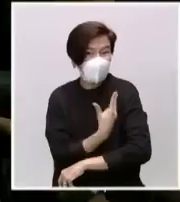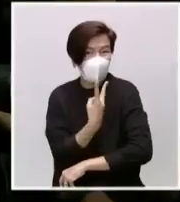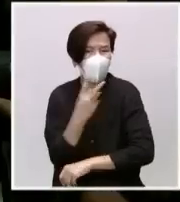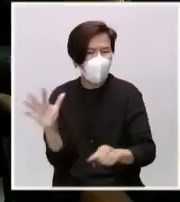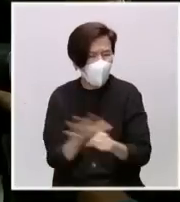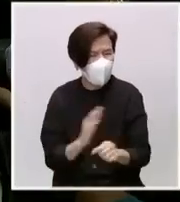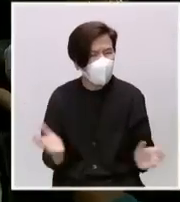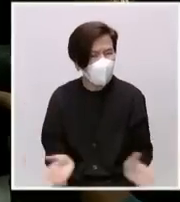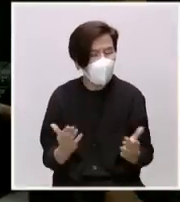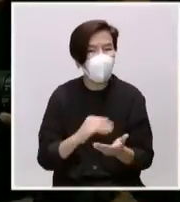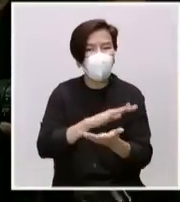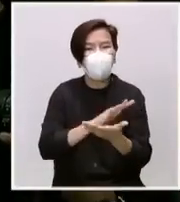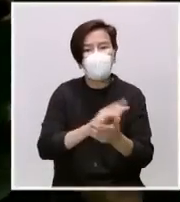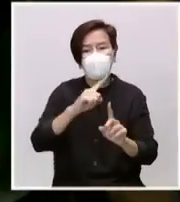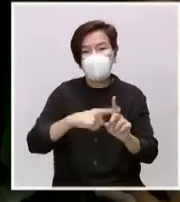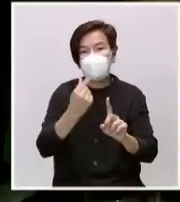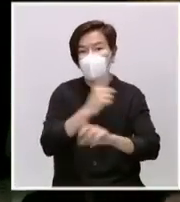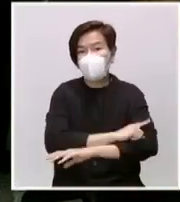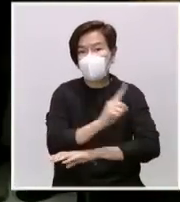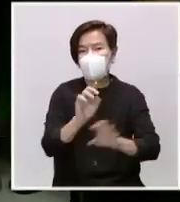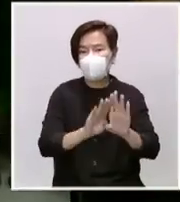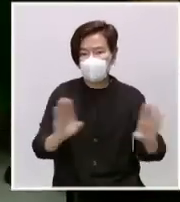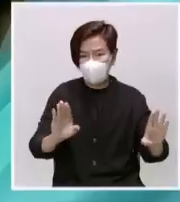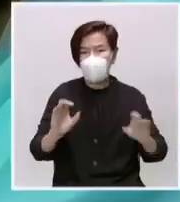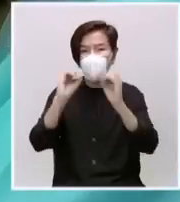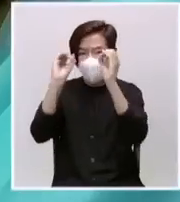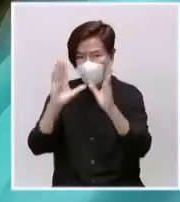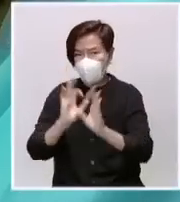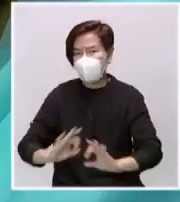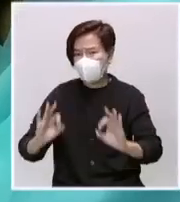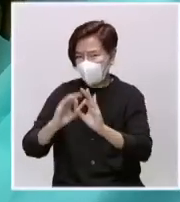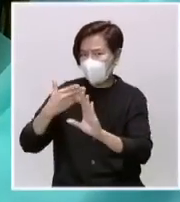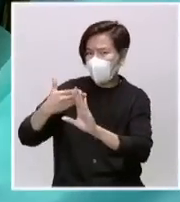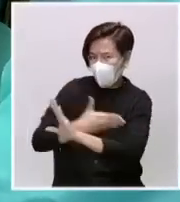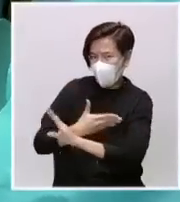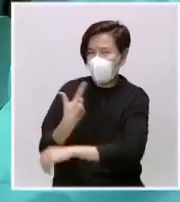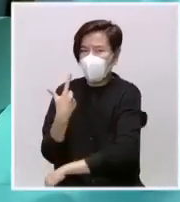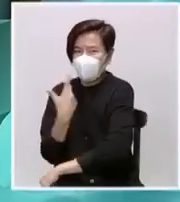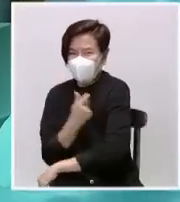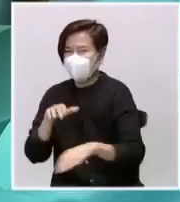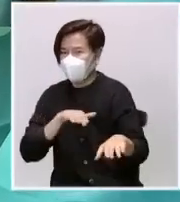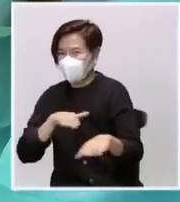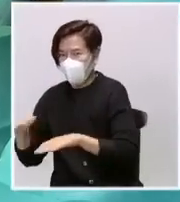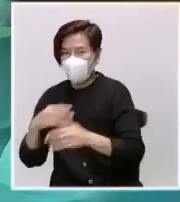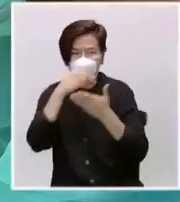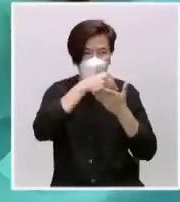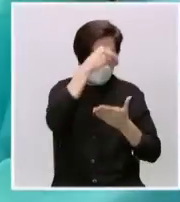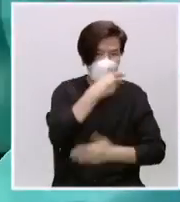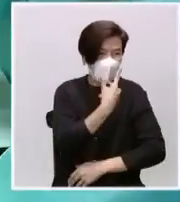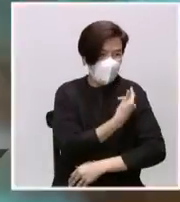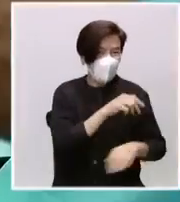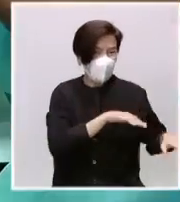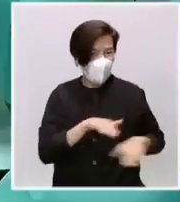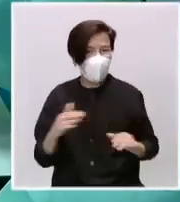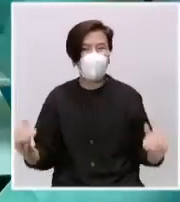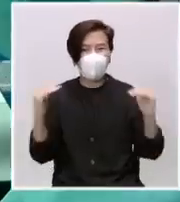ครับก็จะเปิดเทอม1พฤศจิกายนแล้วคุณครูก็ต้องได้รับวัคซีนให้พร้อมนักเรียนก็ต้องพร้อมเหมือนกันนะครับสถานที่ก็ต้องสะอาด